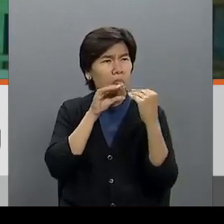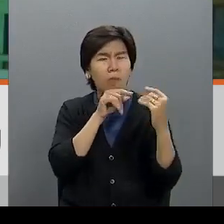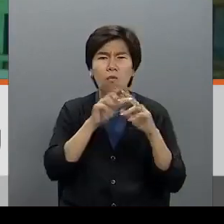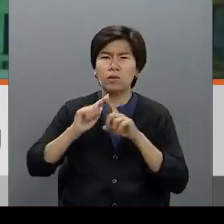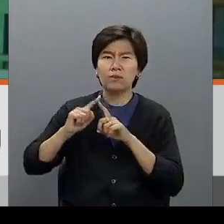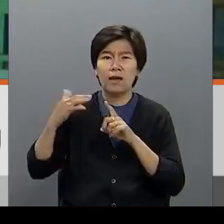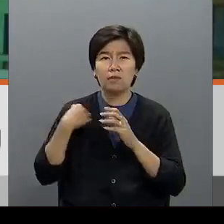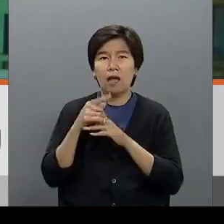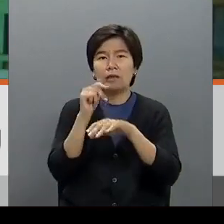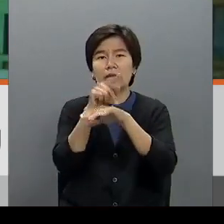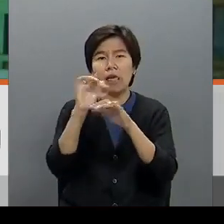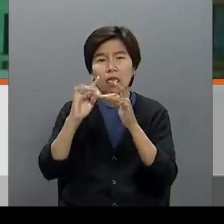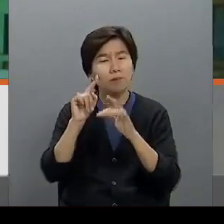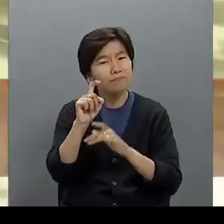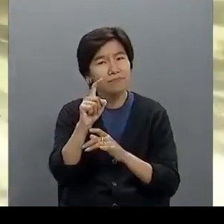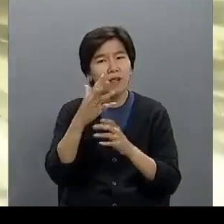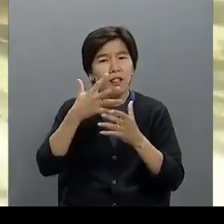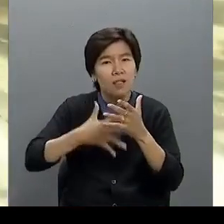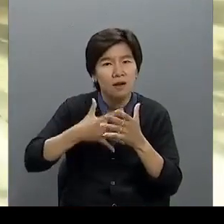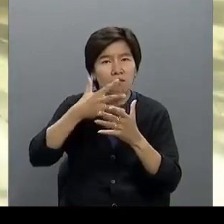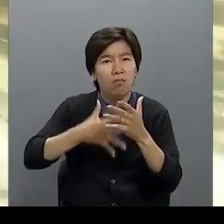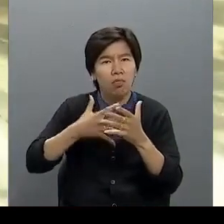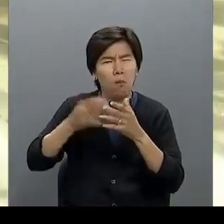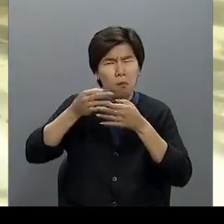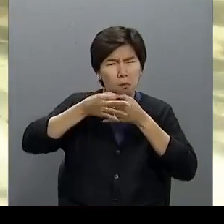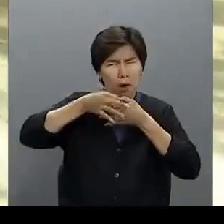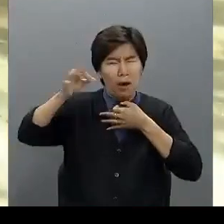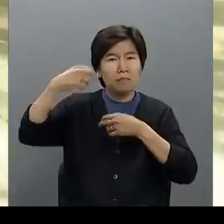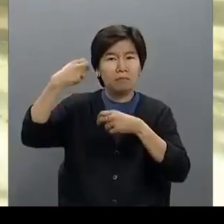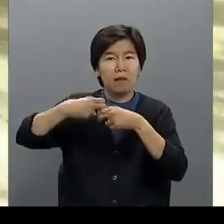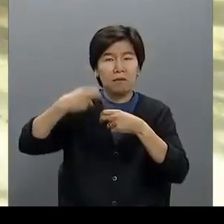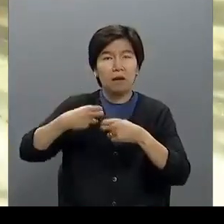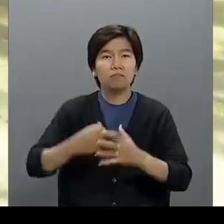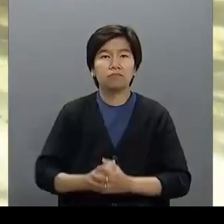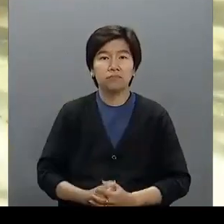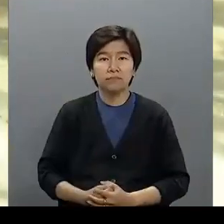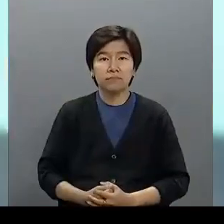ที่ยังเชื่อมต่อในพื้นที่ห่างไกลยังลำบากอยู่นะครับ